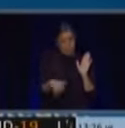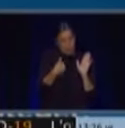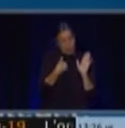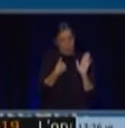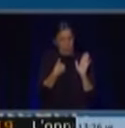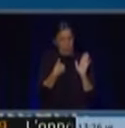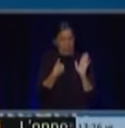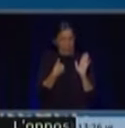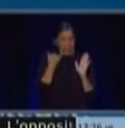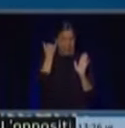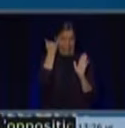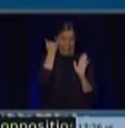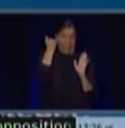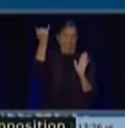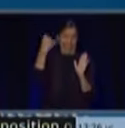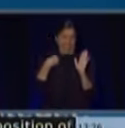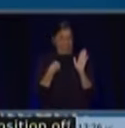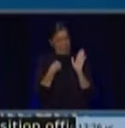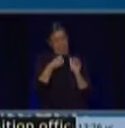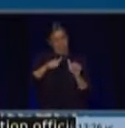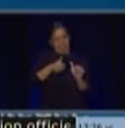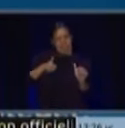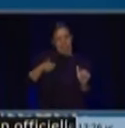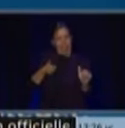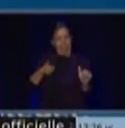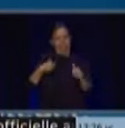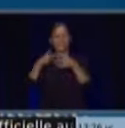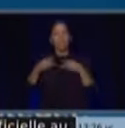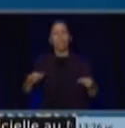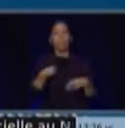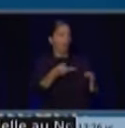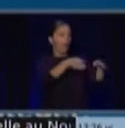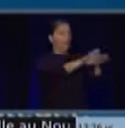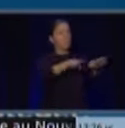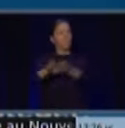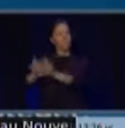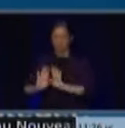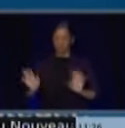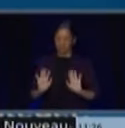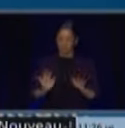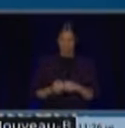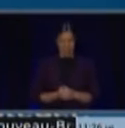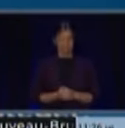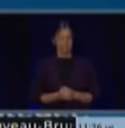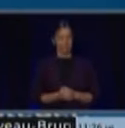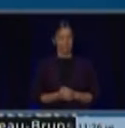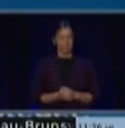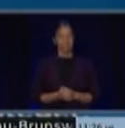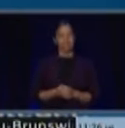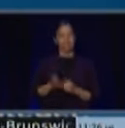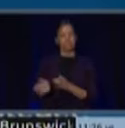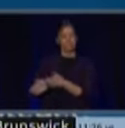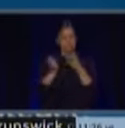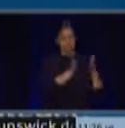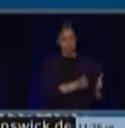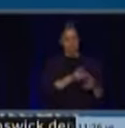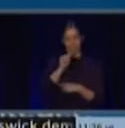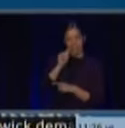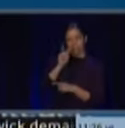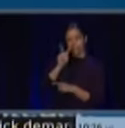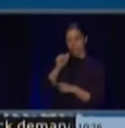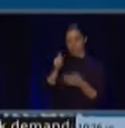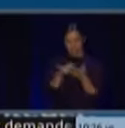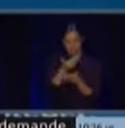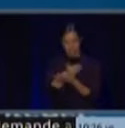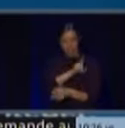des mesures pour éviter d'avoir à reconfiner. Merci. Andy Saint-André, TVA Nouvelles. Bonjour à